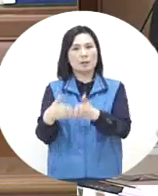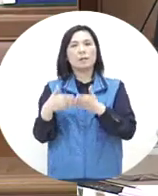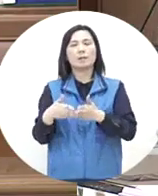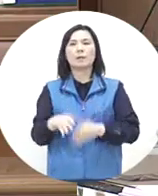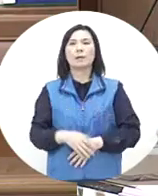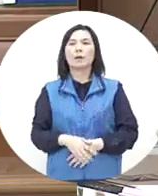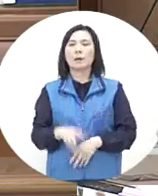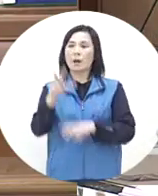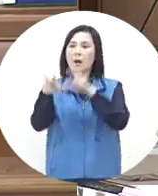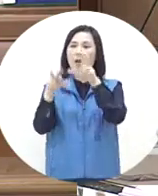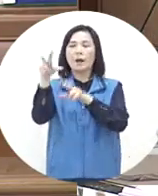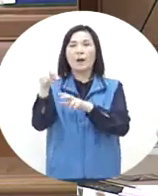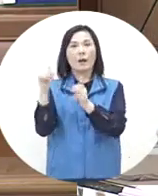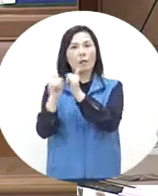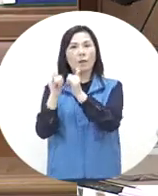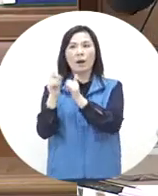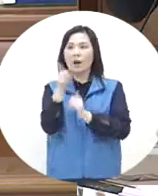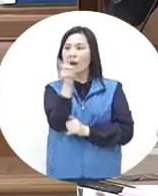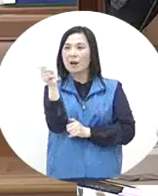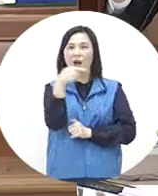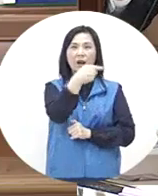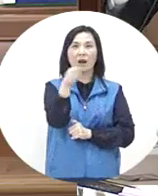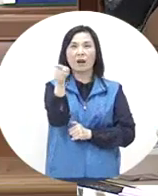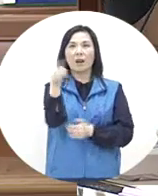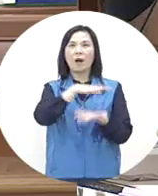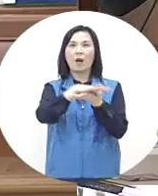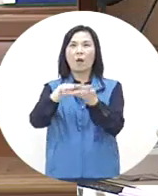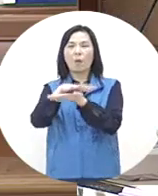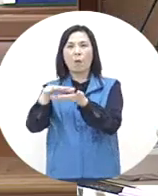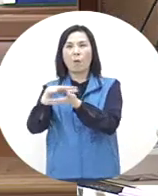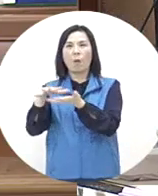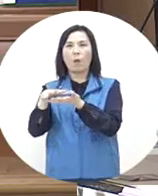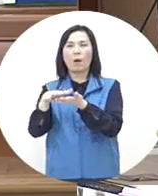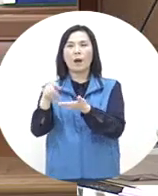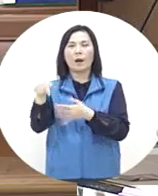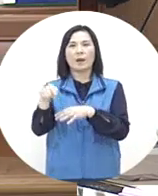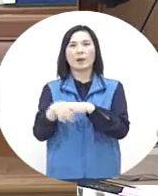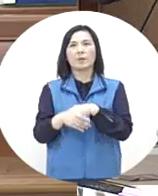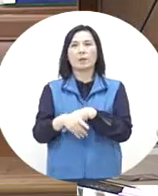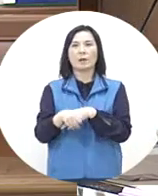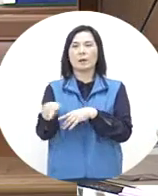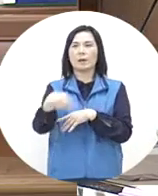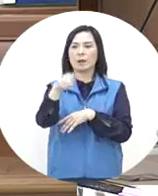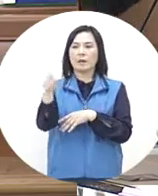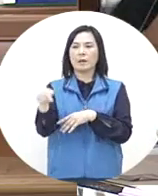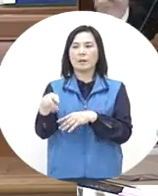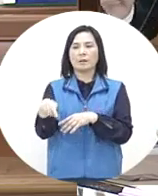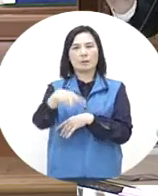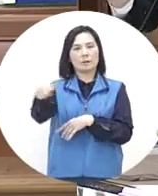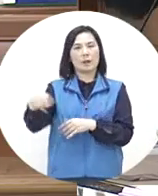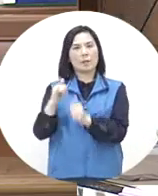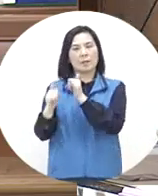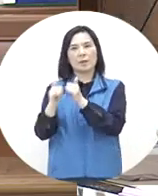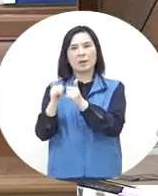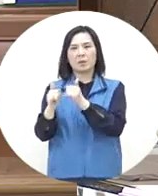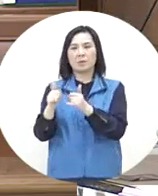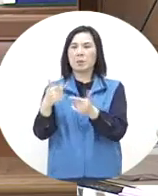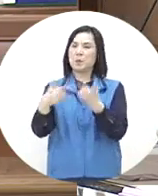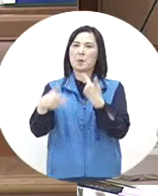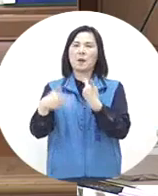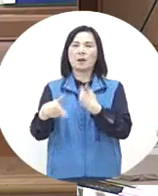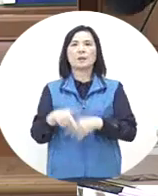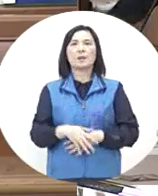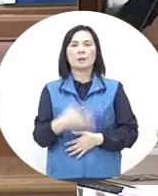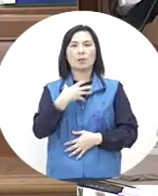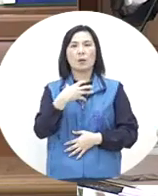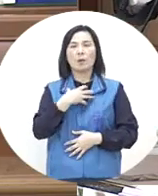果指标系统的混乱，其实也不适合我们这个深之旅这个路线的整体规划。那现在呢，地面